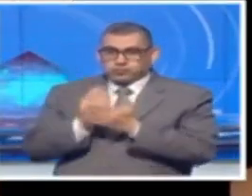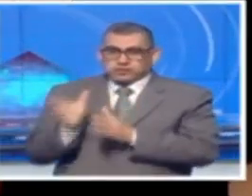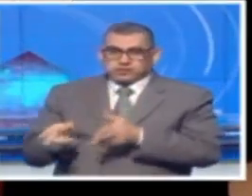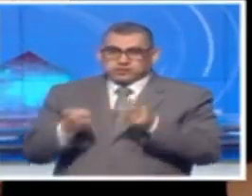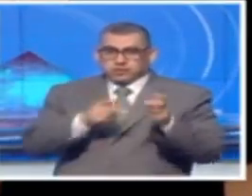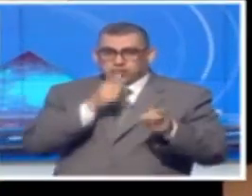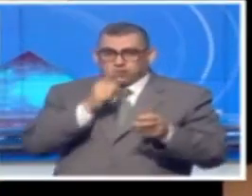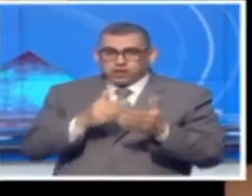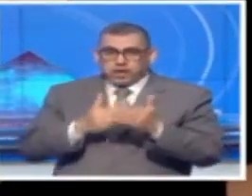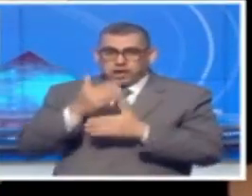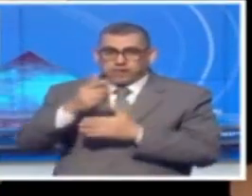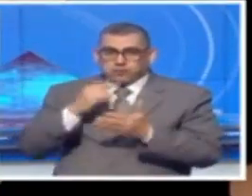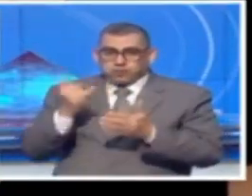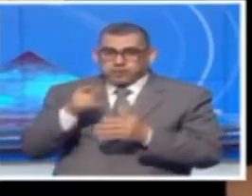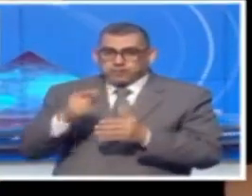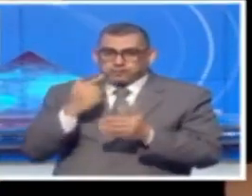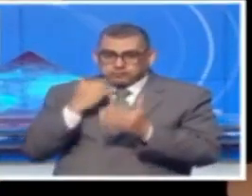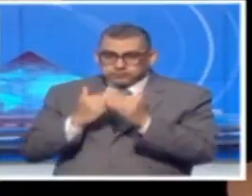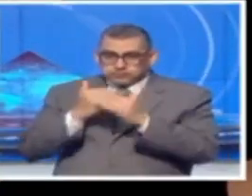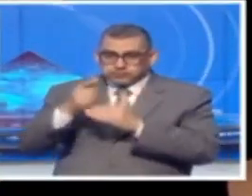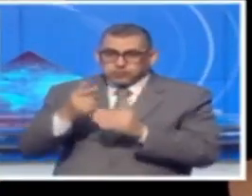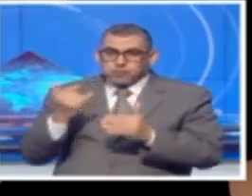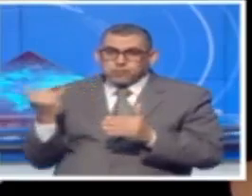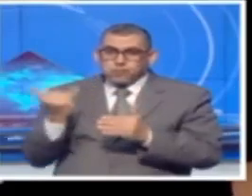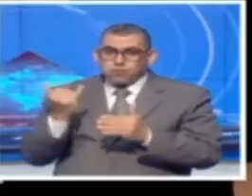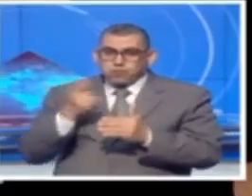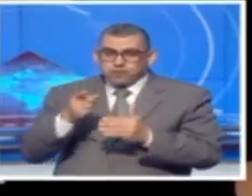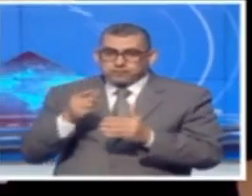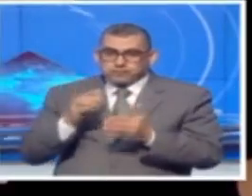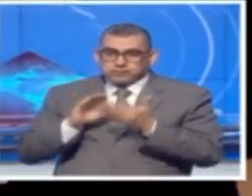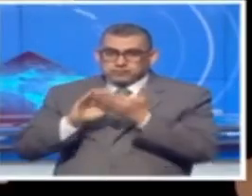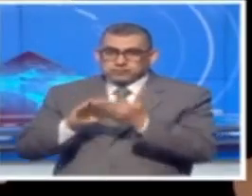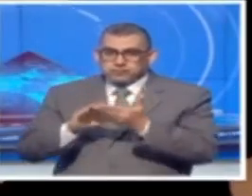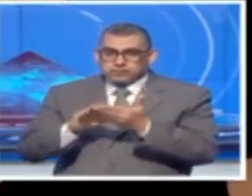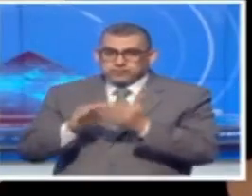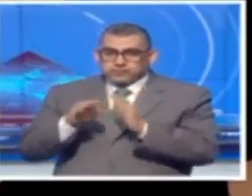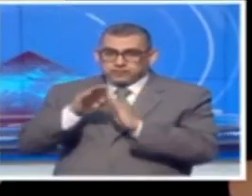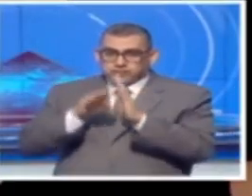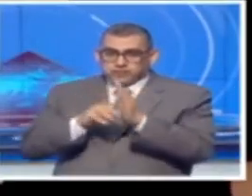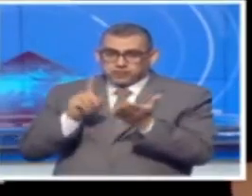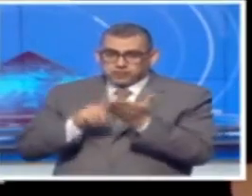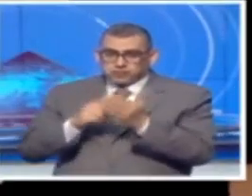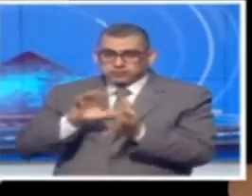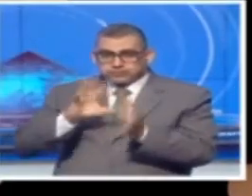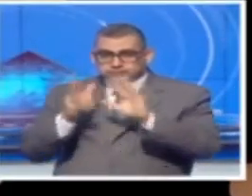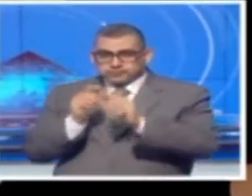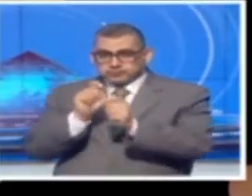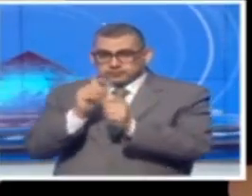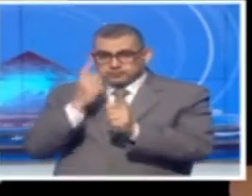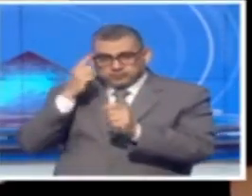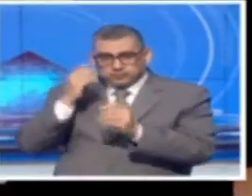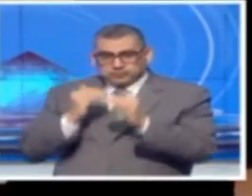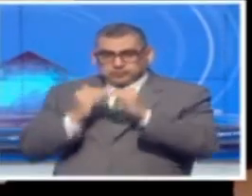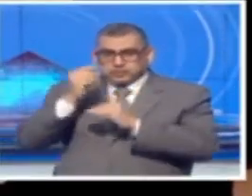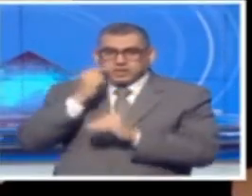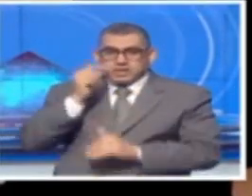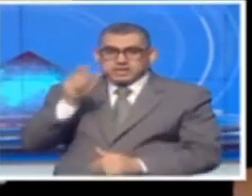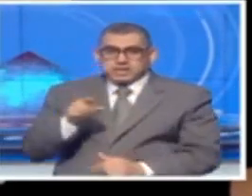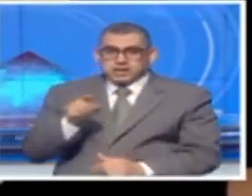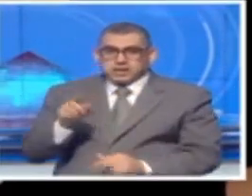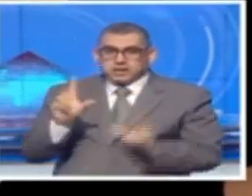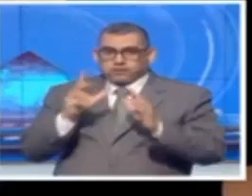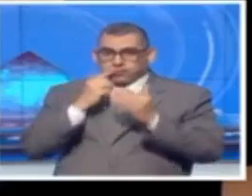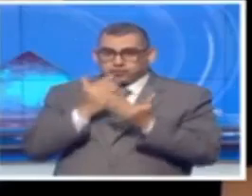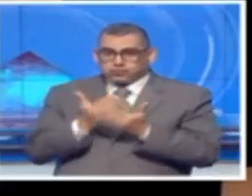المبكرة، لما لهذه المرحلة من بالغ الأهمية على التأثير في تكوين شخصية الإنسان.